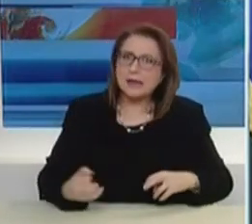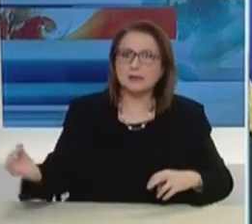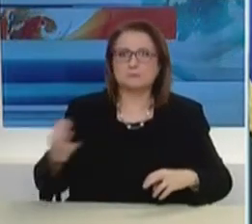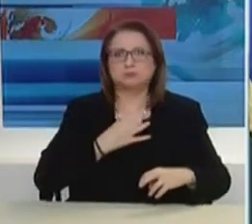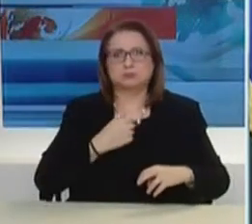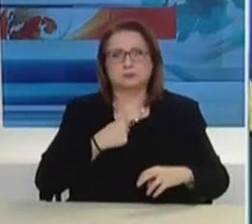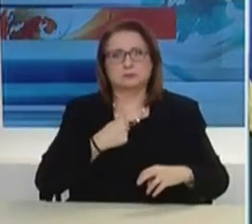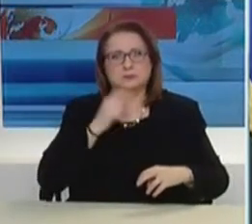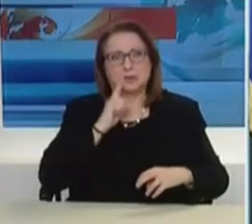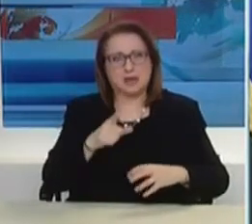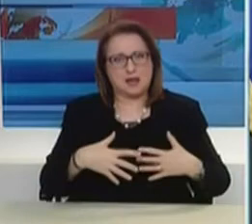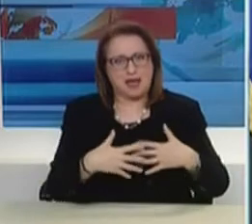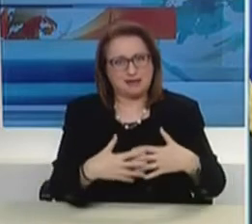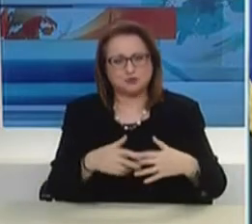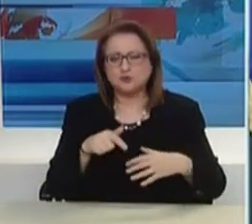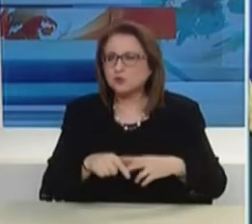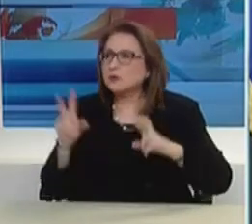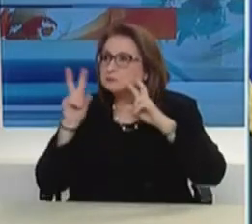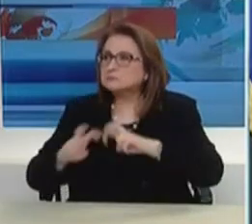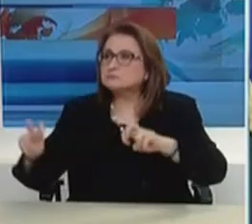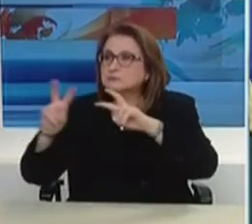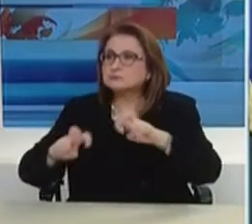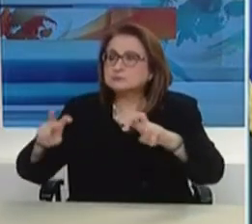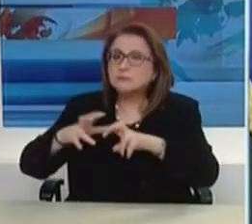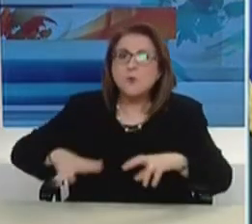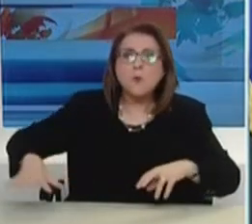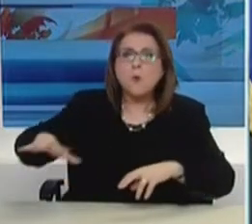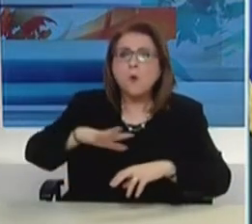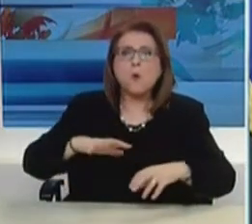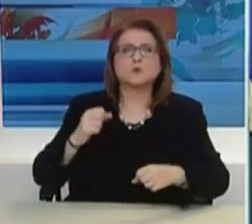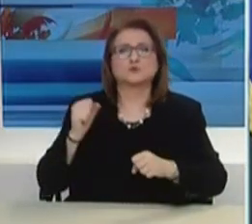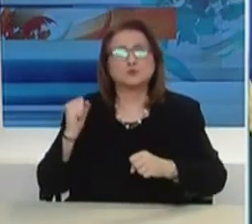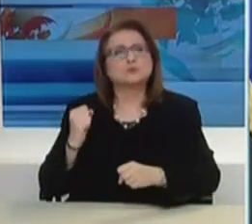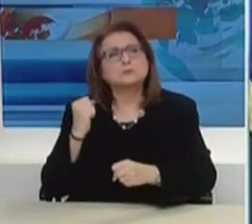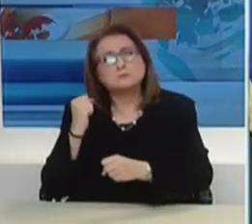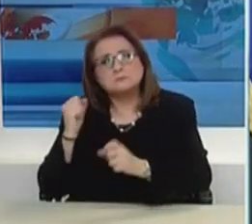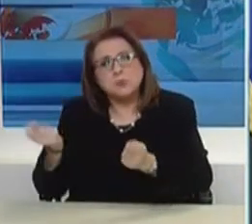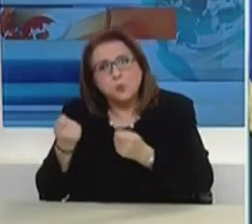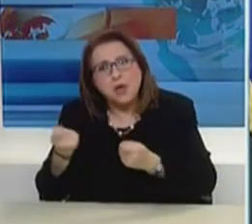ημερών και προβαίνει σε όλα τα απαραίτητα μέτρα προστασίας των διαμενόντων και των εργαζομένων.